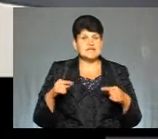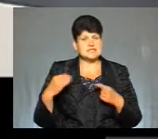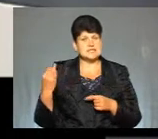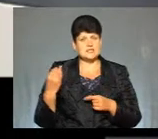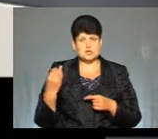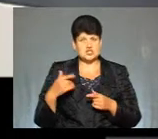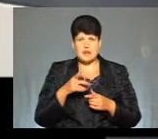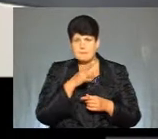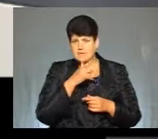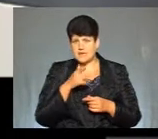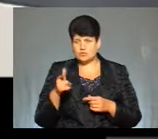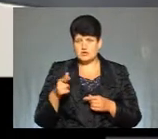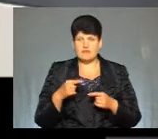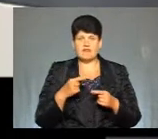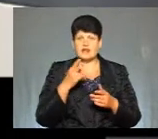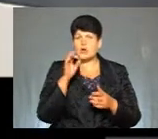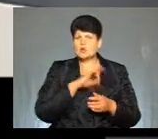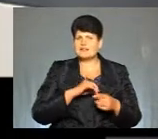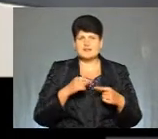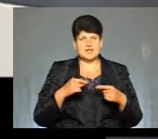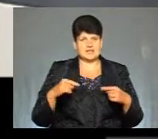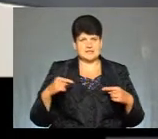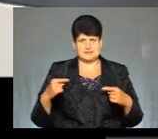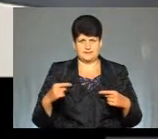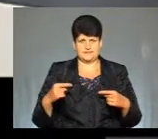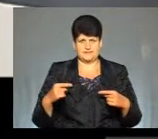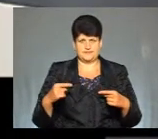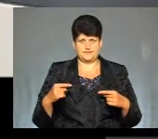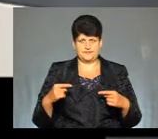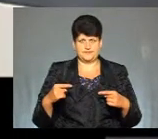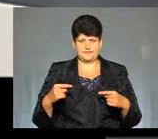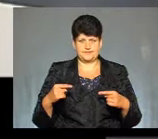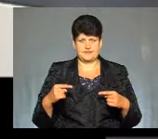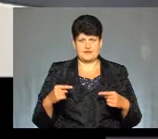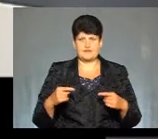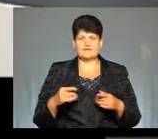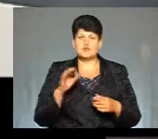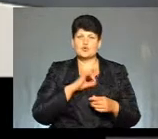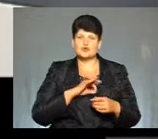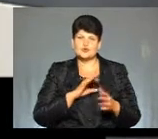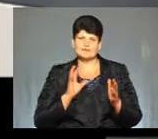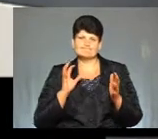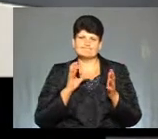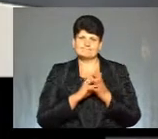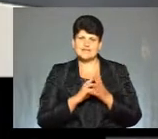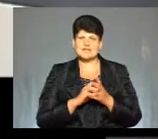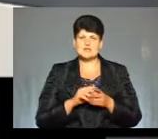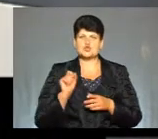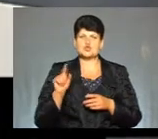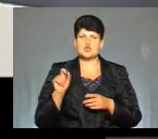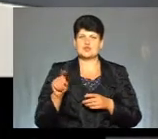періоди використовували різні символи. Використовували і золотого лева на жовтому фоні, як